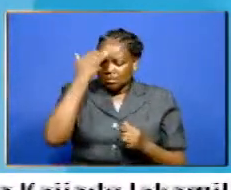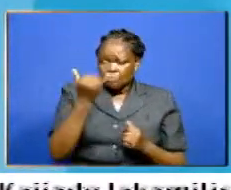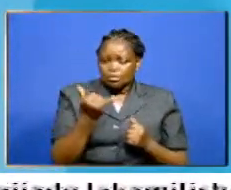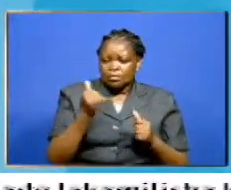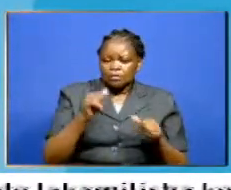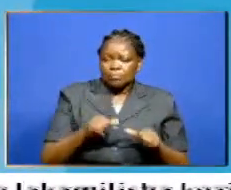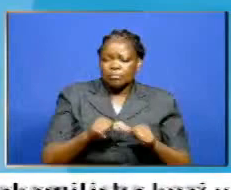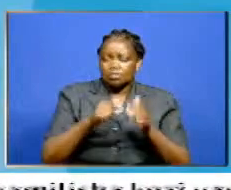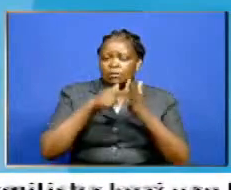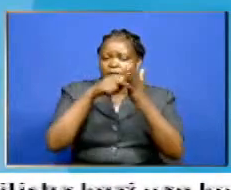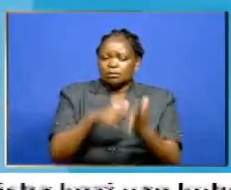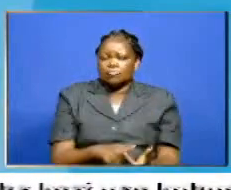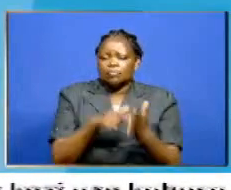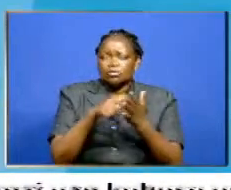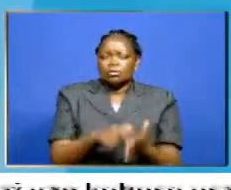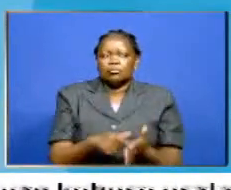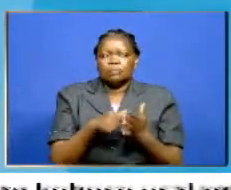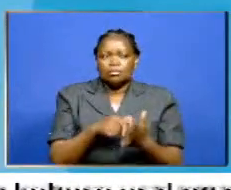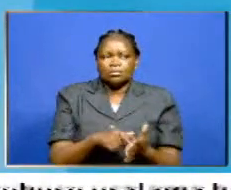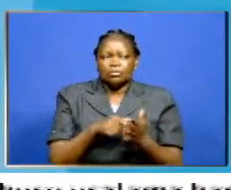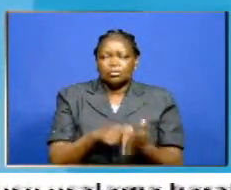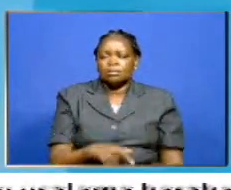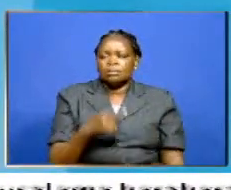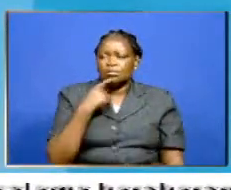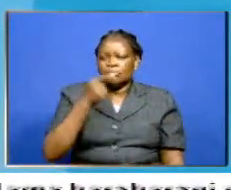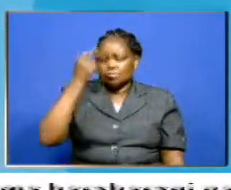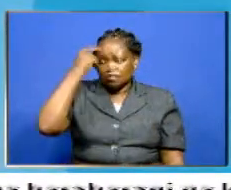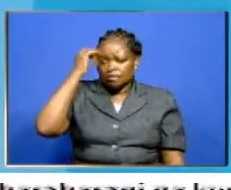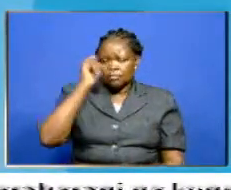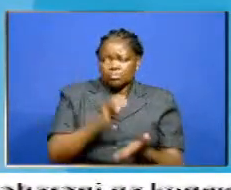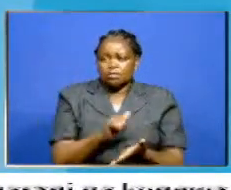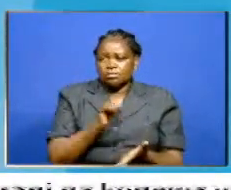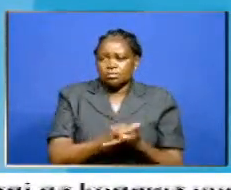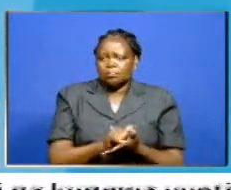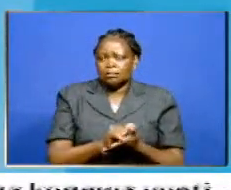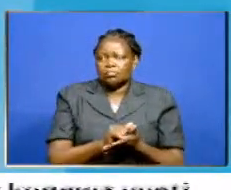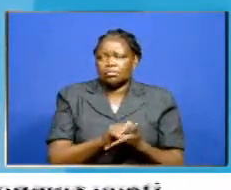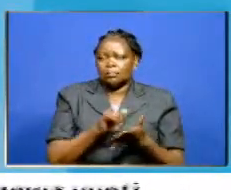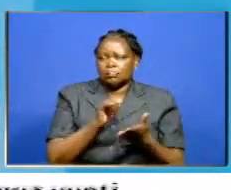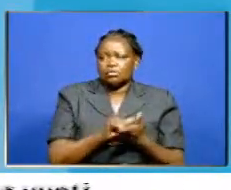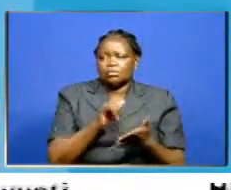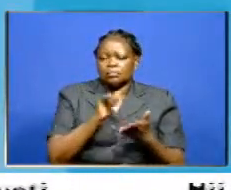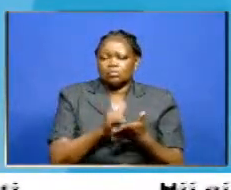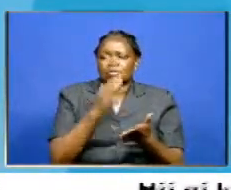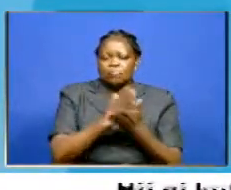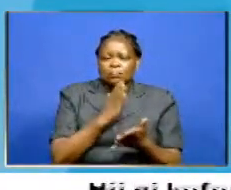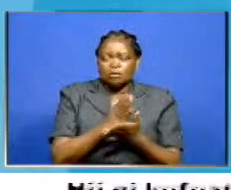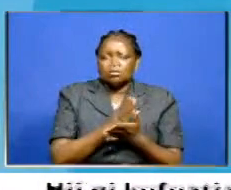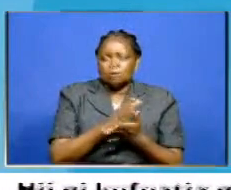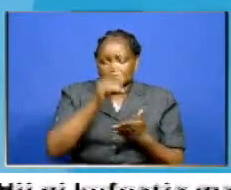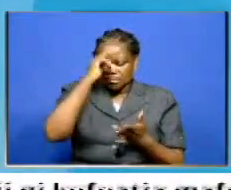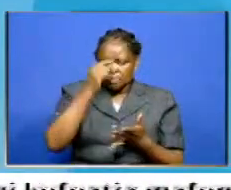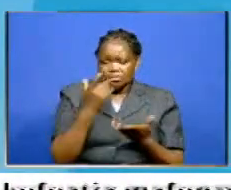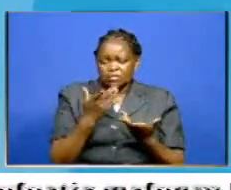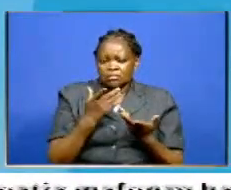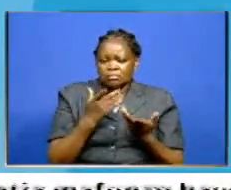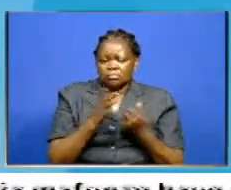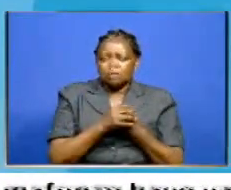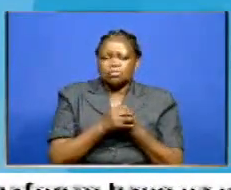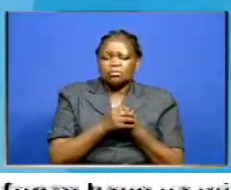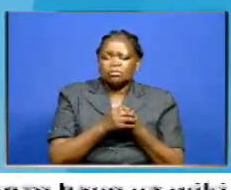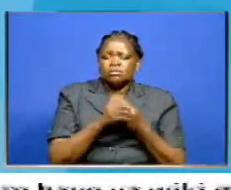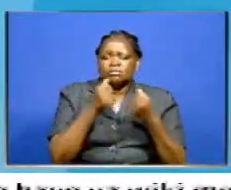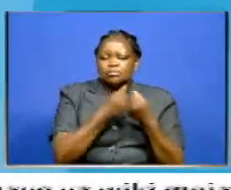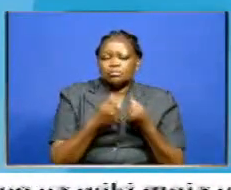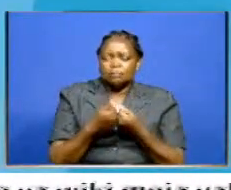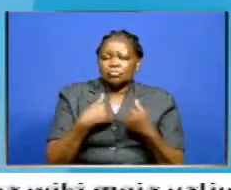ninazidi kusisitiza. Kwa hivyo mimi nadhani kwamba hata kama serikali imefinyika kidogo kwa sababu zile fedha